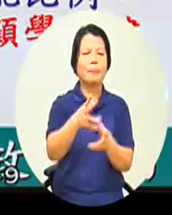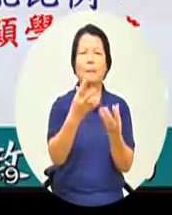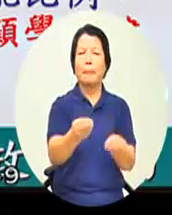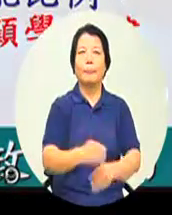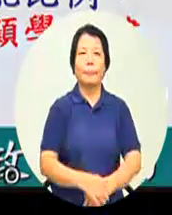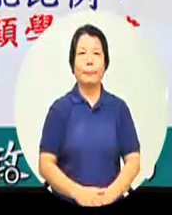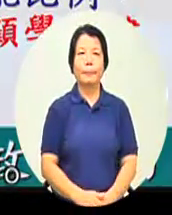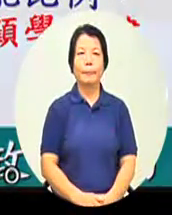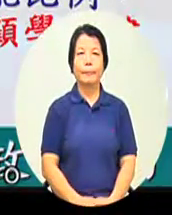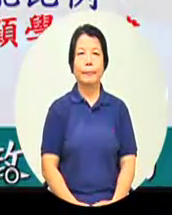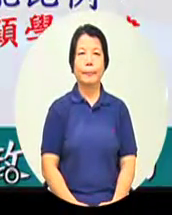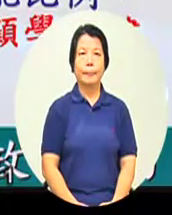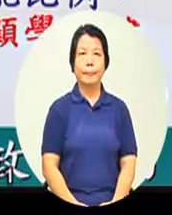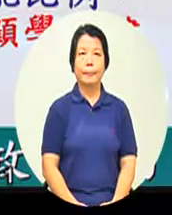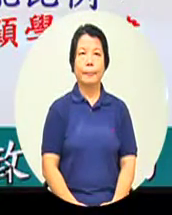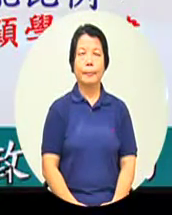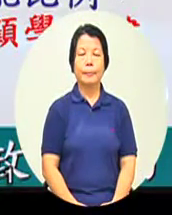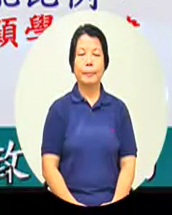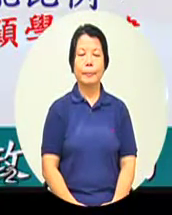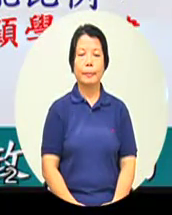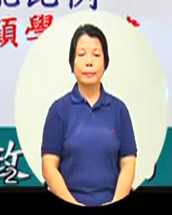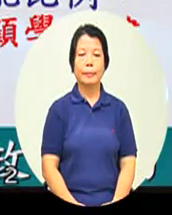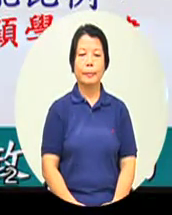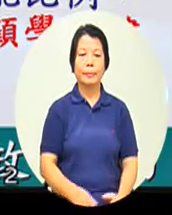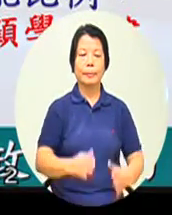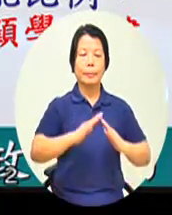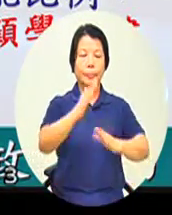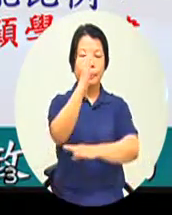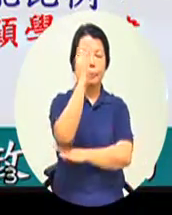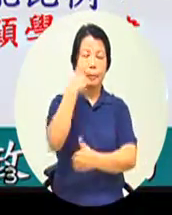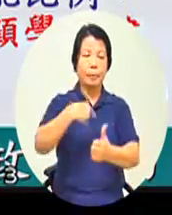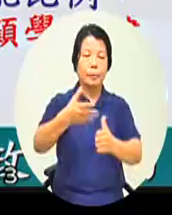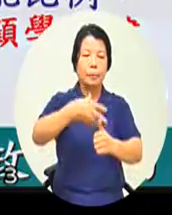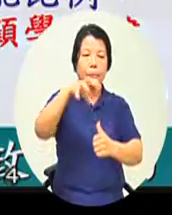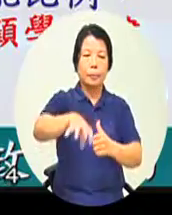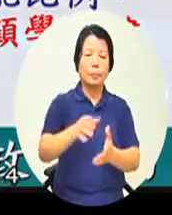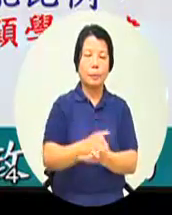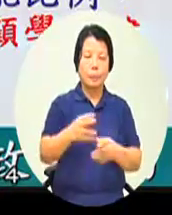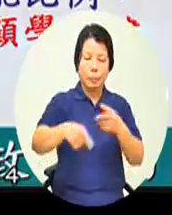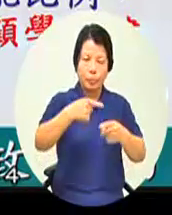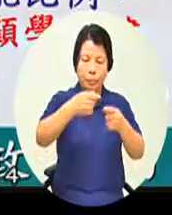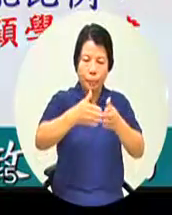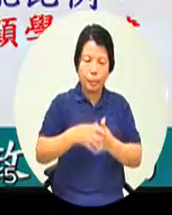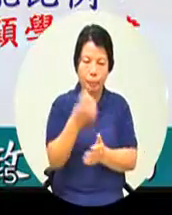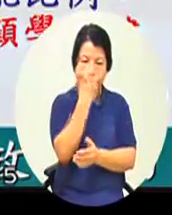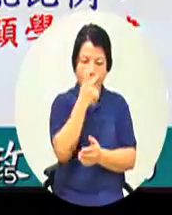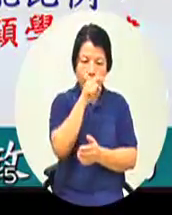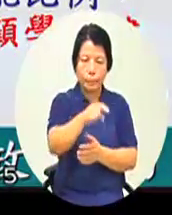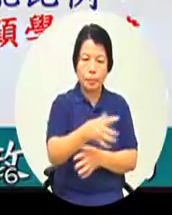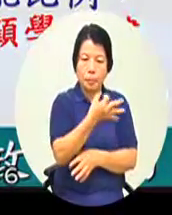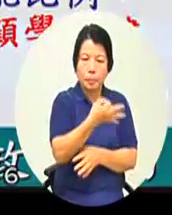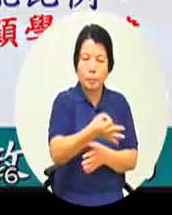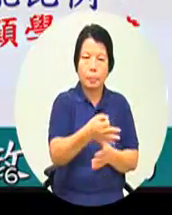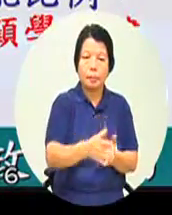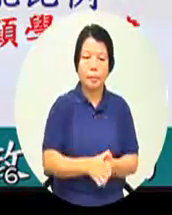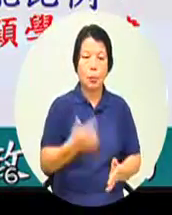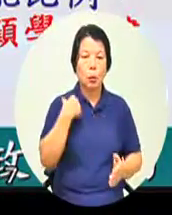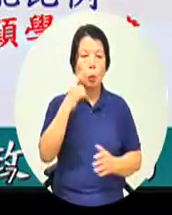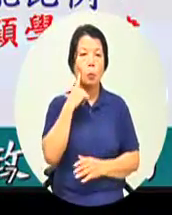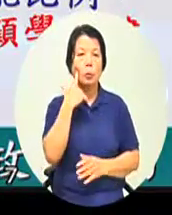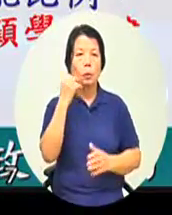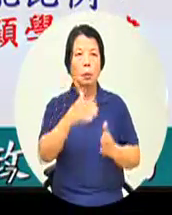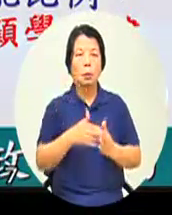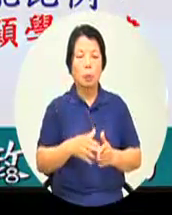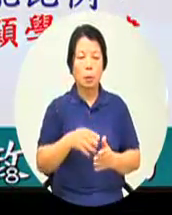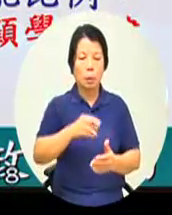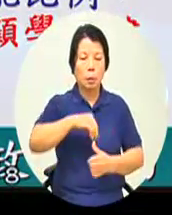三，十五教育局更应积极监督管理学校经费。我甲你讲咧，这也是家长的资金分